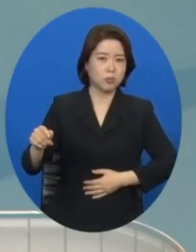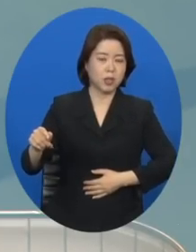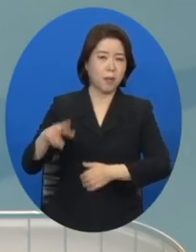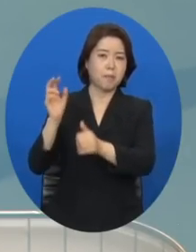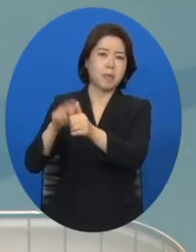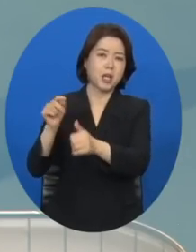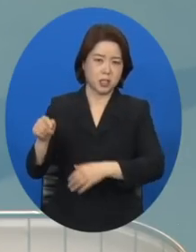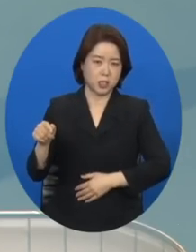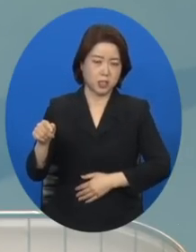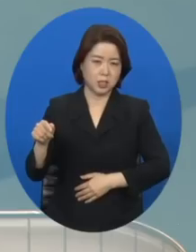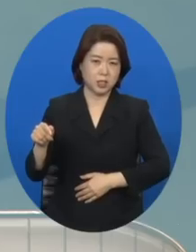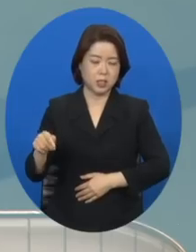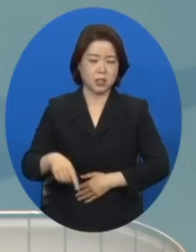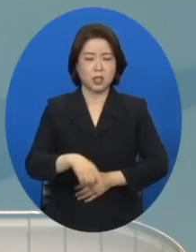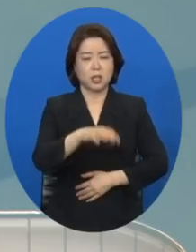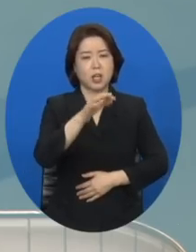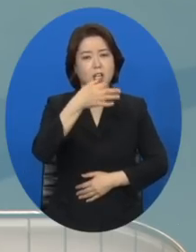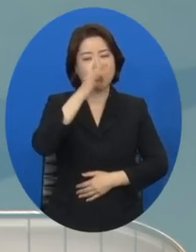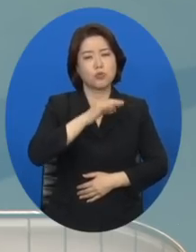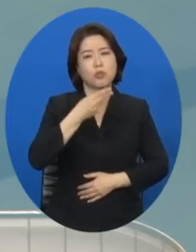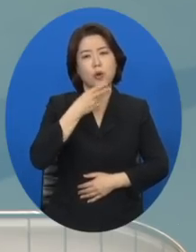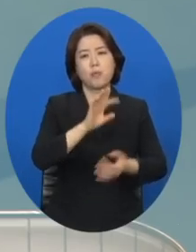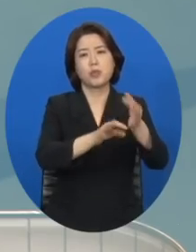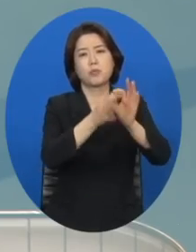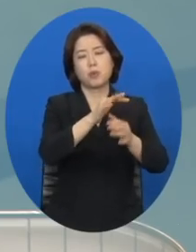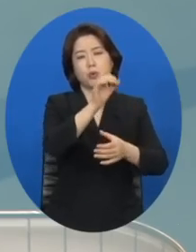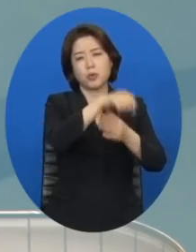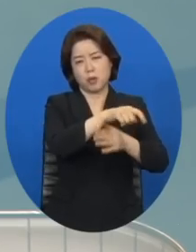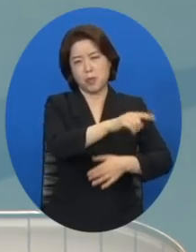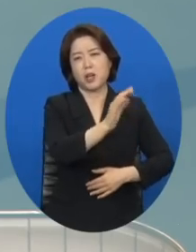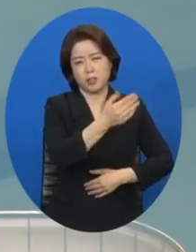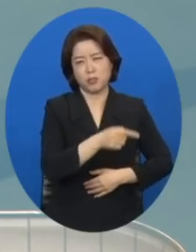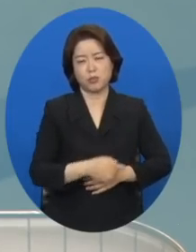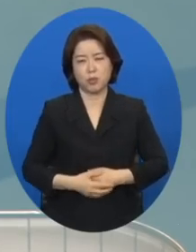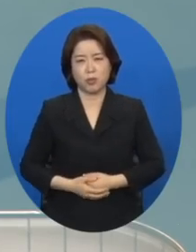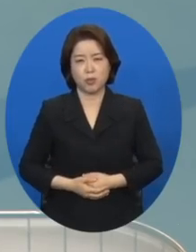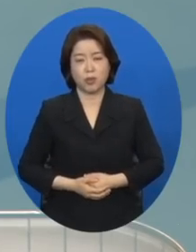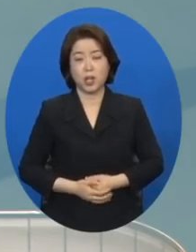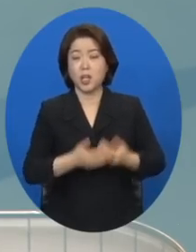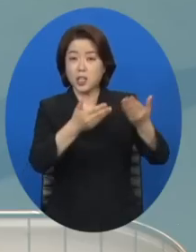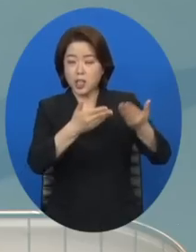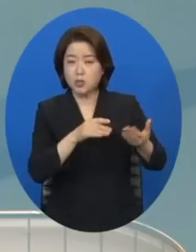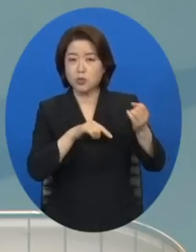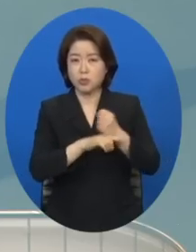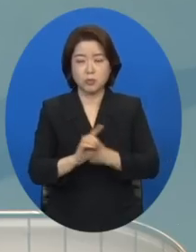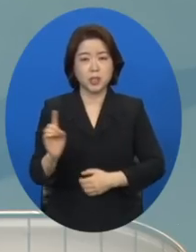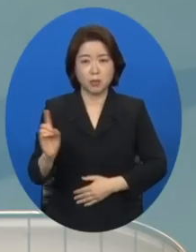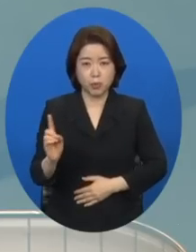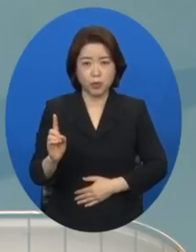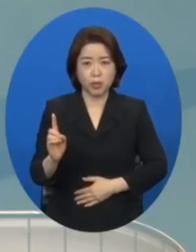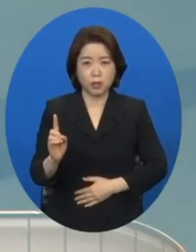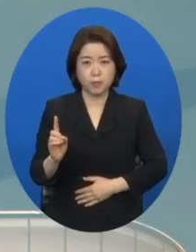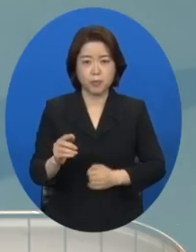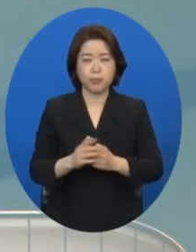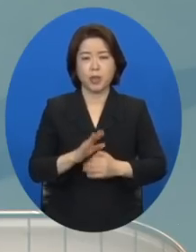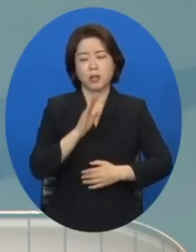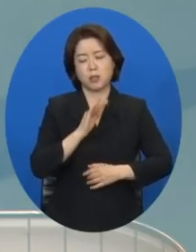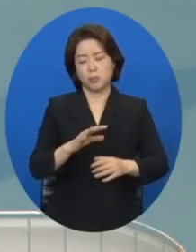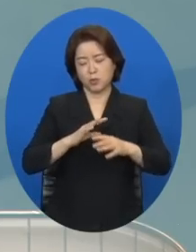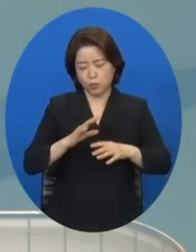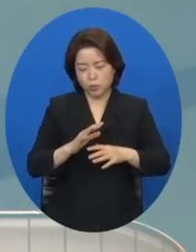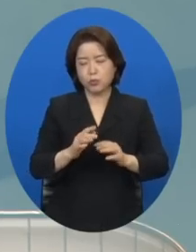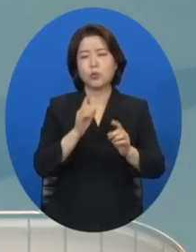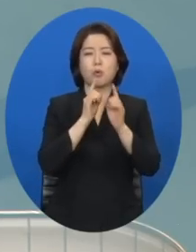들포도의 열매를 맺은 것입니다 이것이 우리에게 주는 의미가 뭘까요 참으로 두려운 말씀이